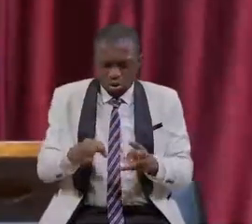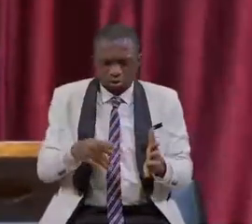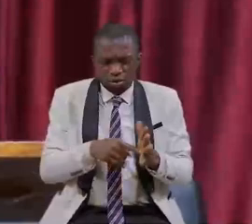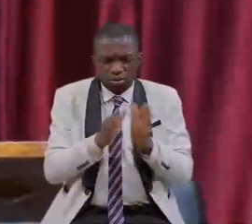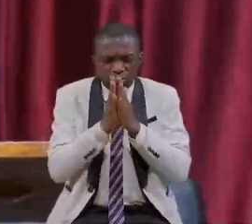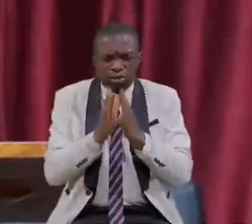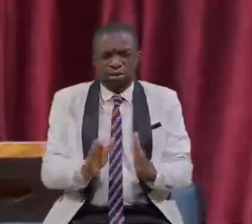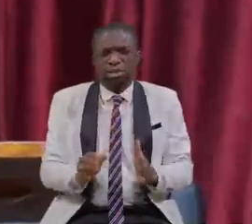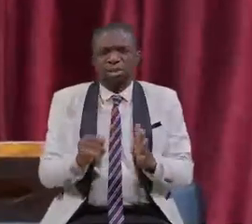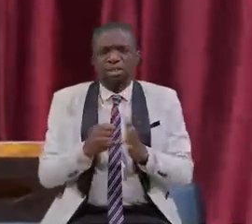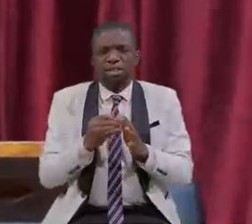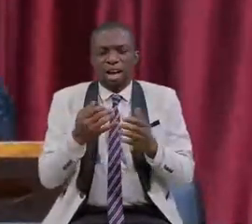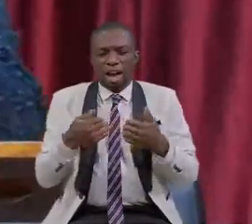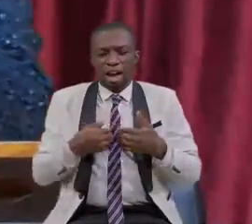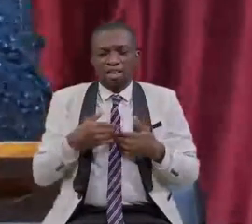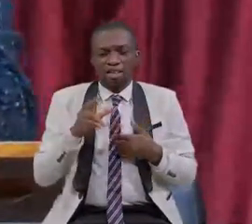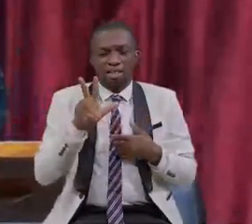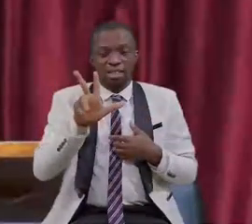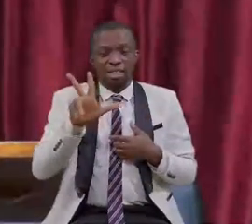Cela a trois parties.